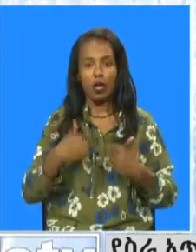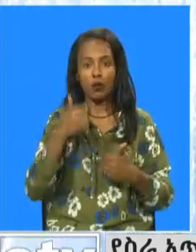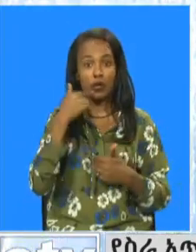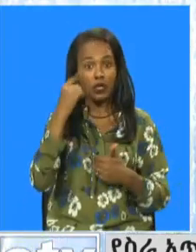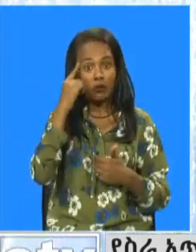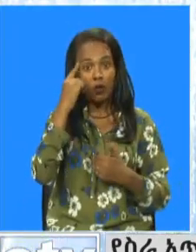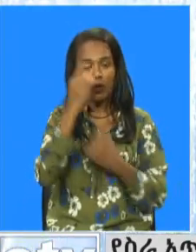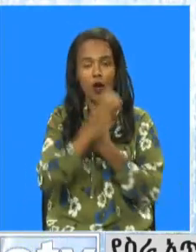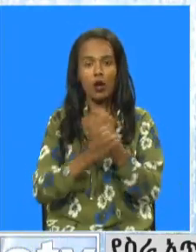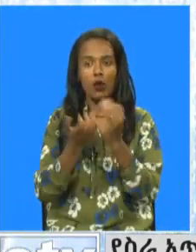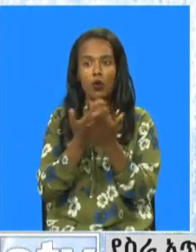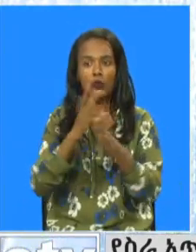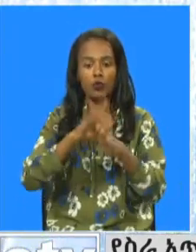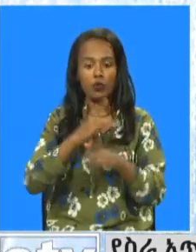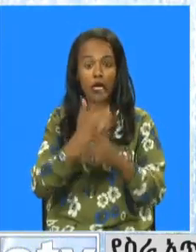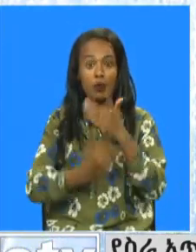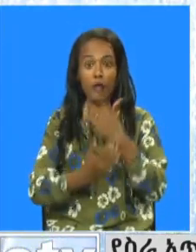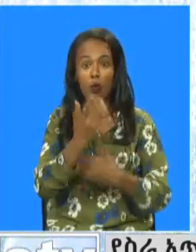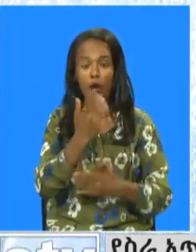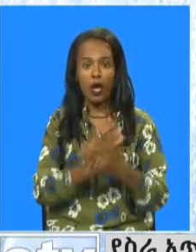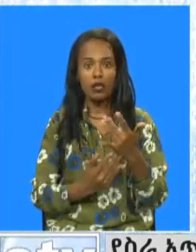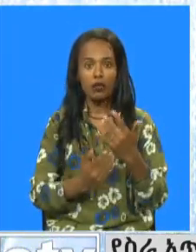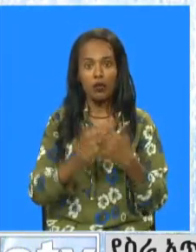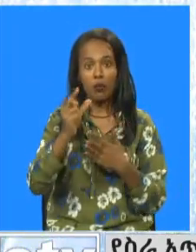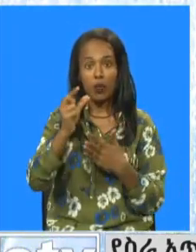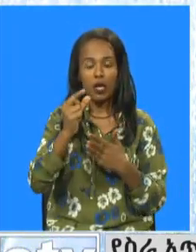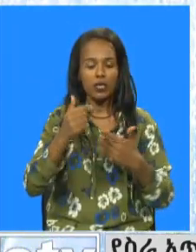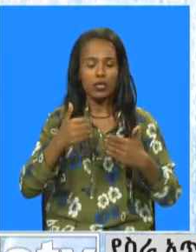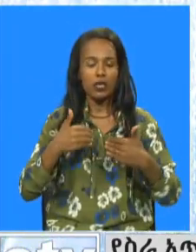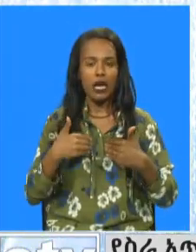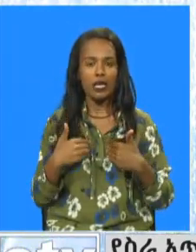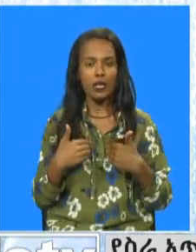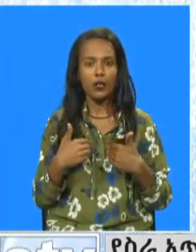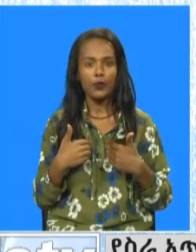አስባለሁ። ሀገራዊ የሆነ ጉዳዮች ለመወያየታችን ቢያንስ ያለንን